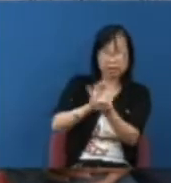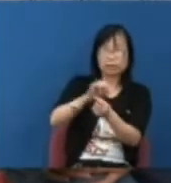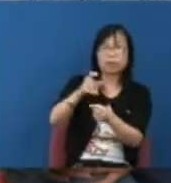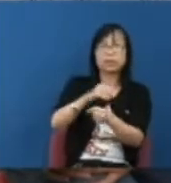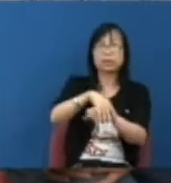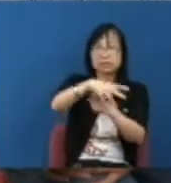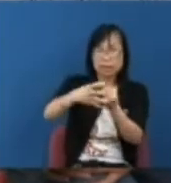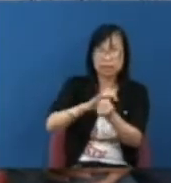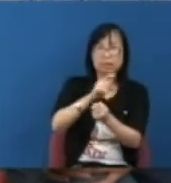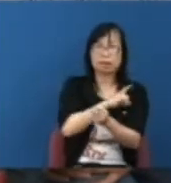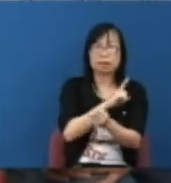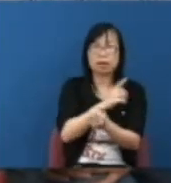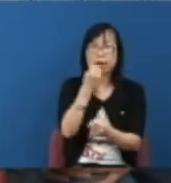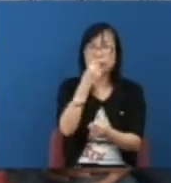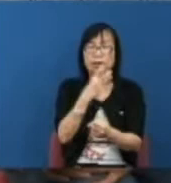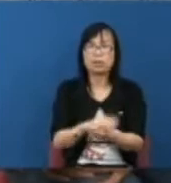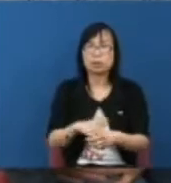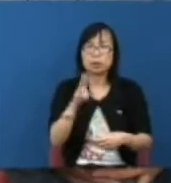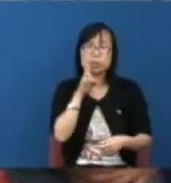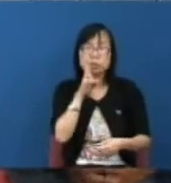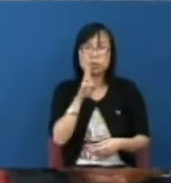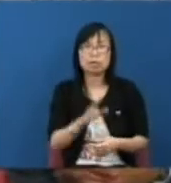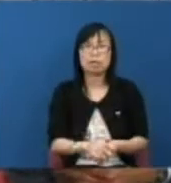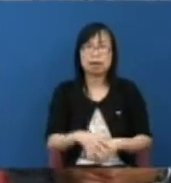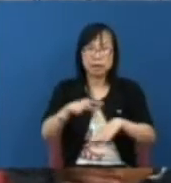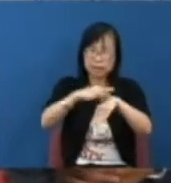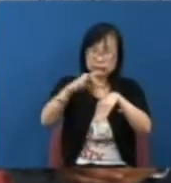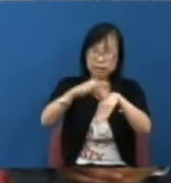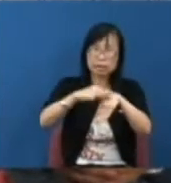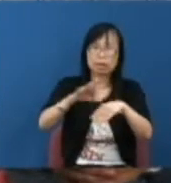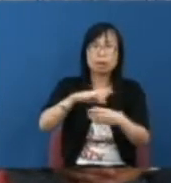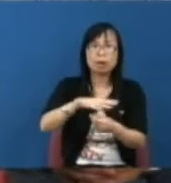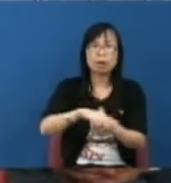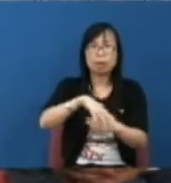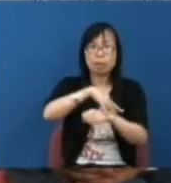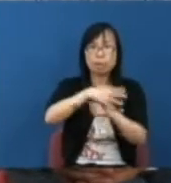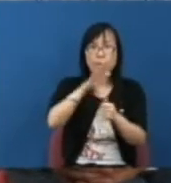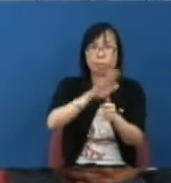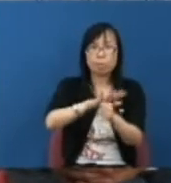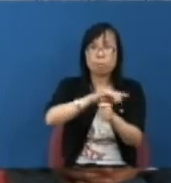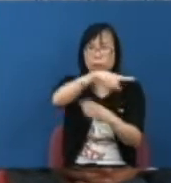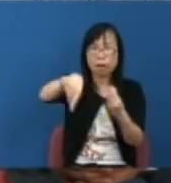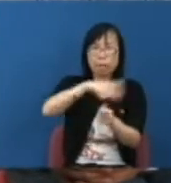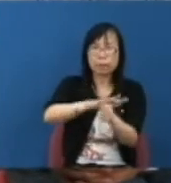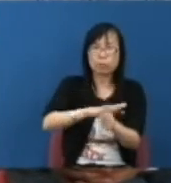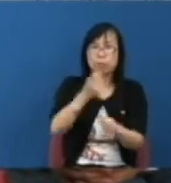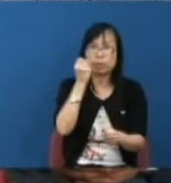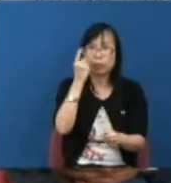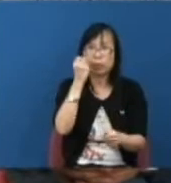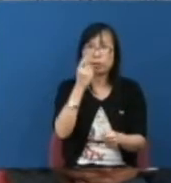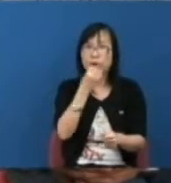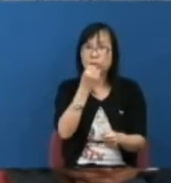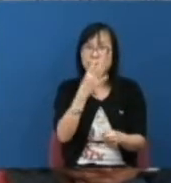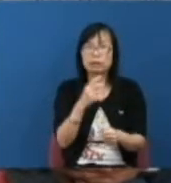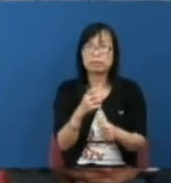翻我哋自己香港本分咧。如果喺節能環保嗰個加強啲，特別我哋香港人都幾關注個